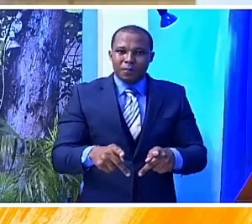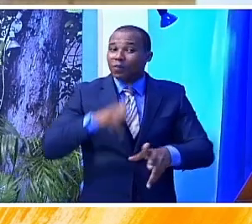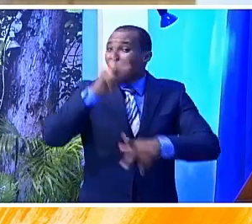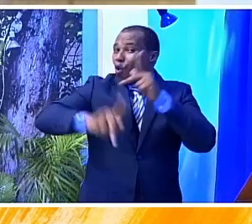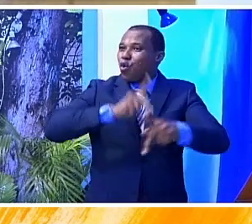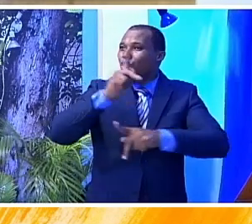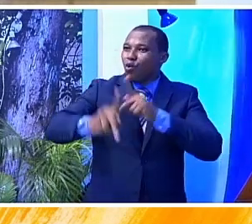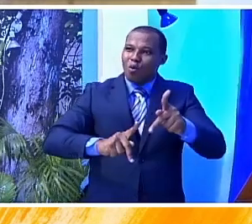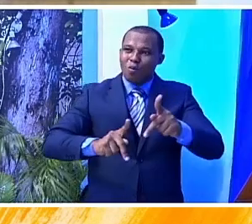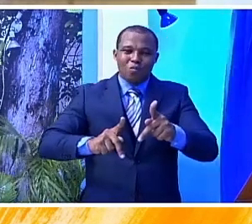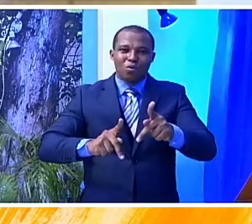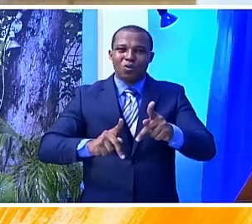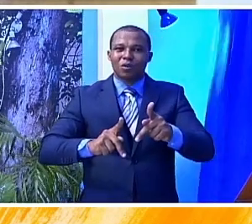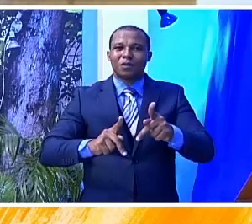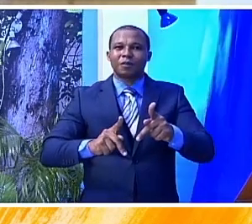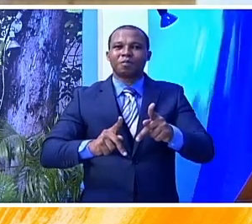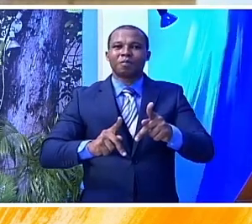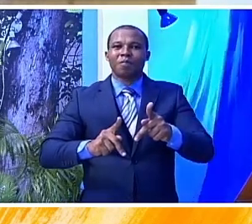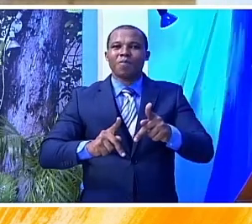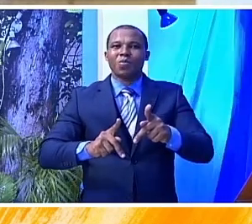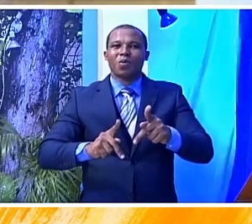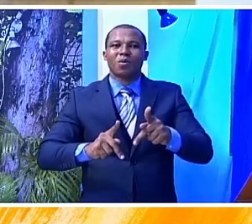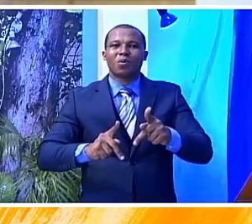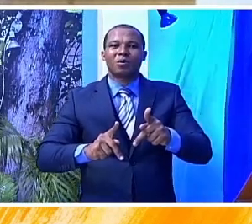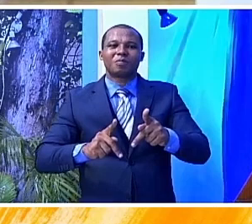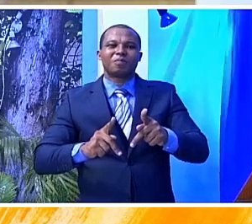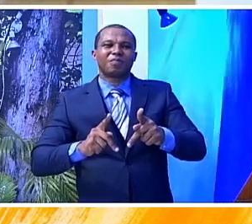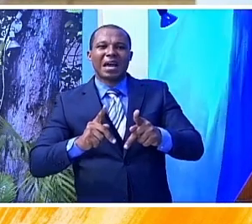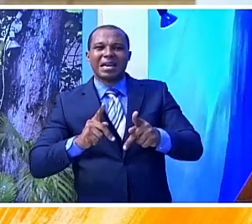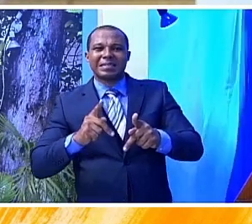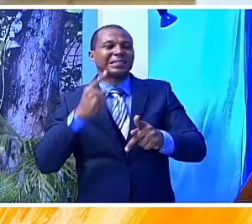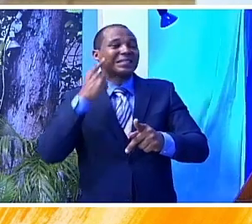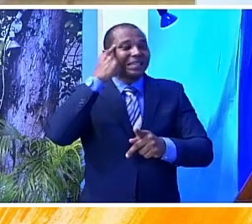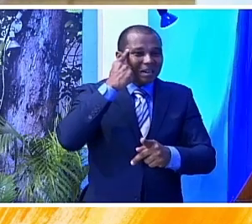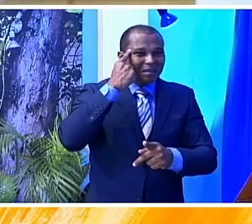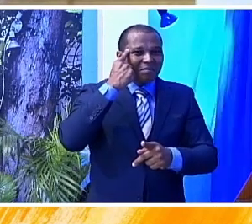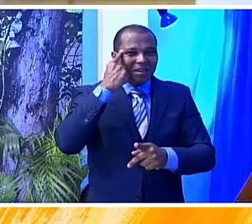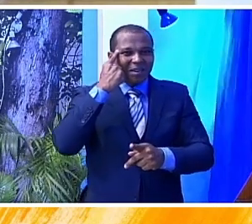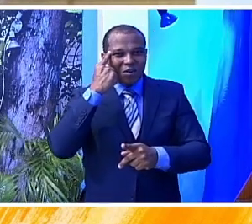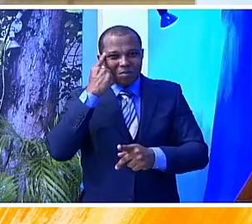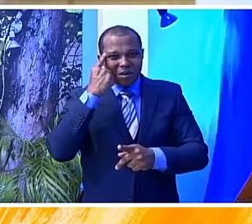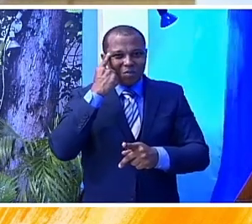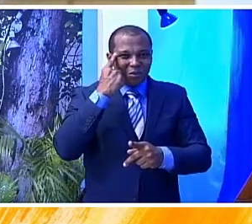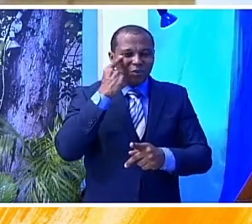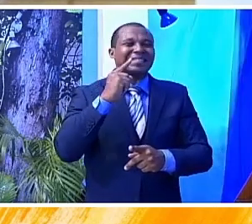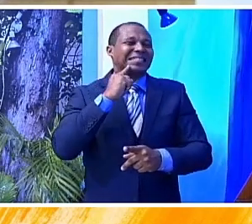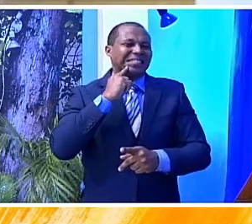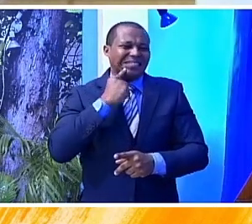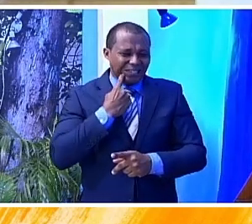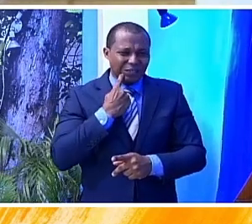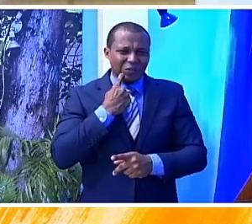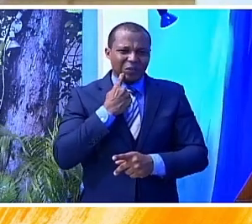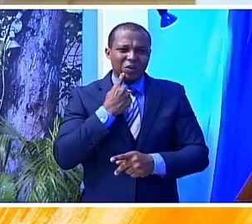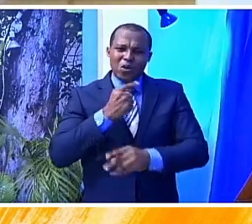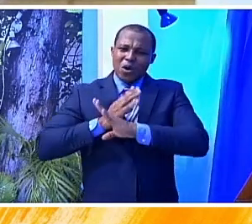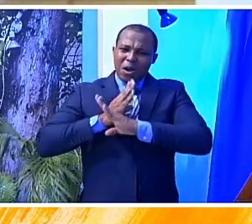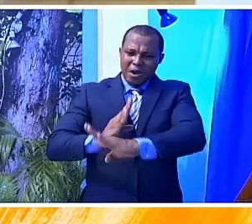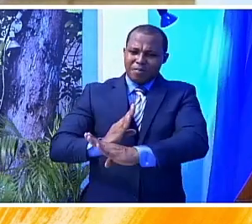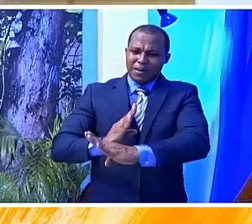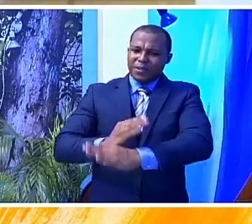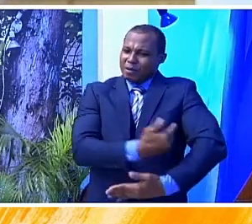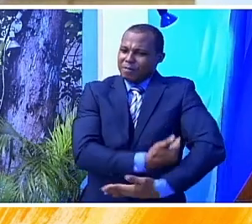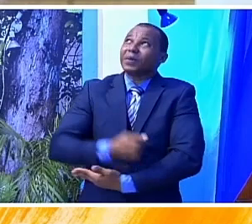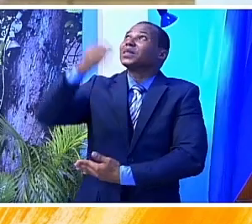sa yo yo prend pause moun de bien yo. Et puis il y a tout les petit bon Dieu et il a empêché petit bon Dieu vivre comme frère comme